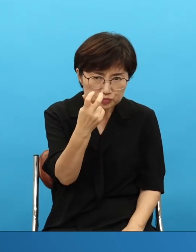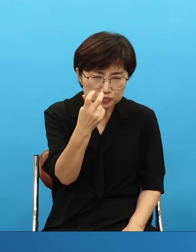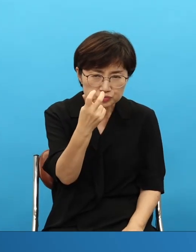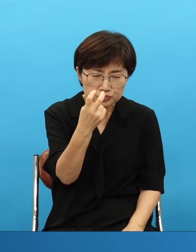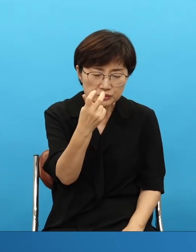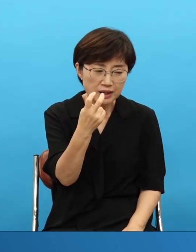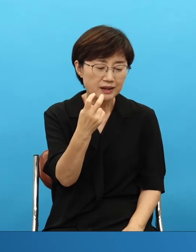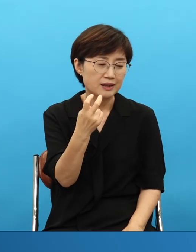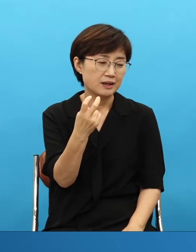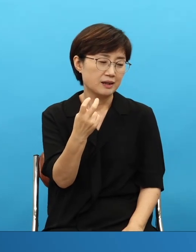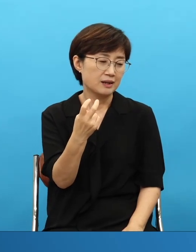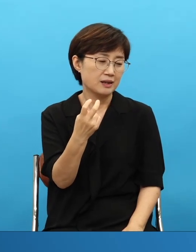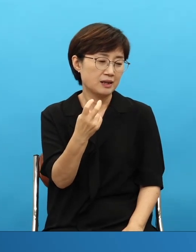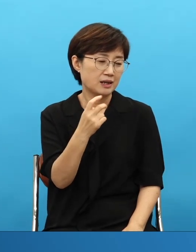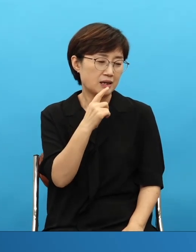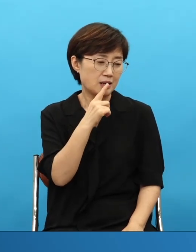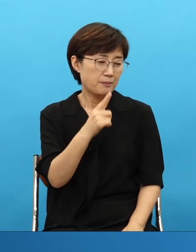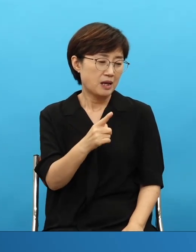말로 표현 못해요.